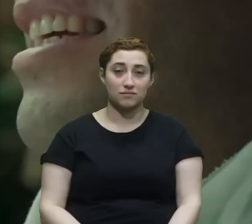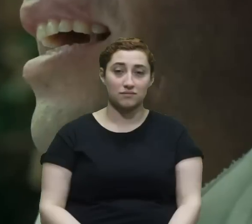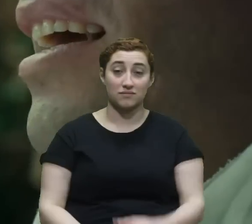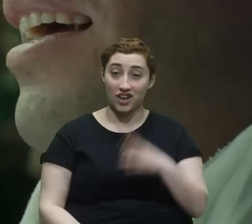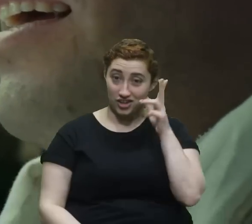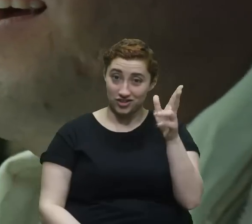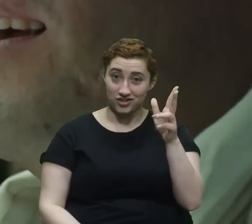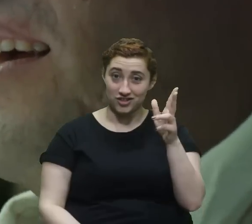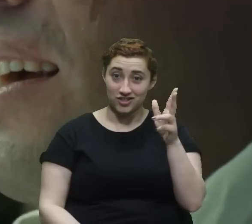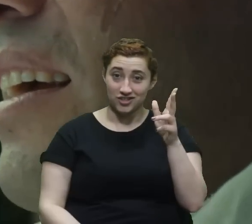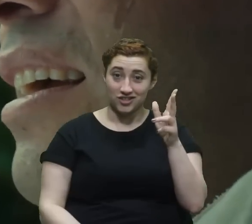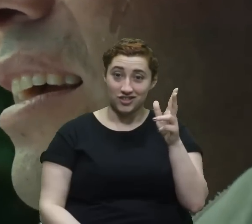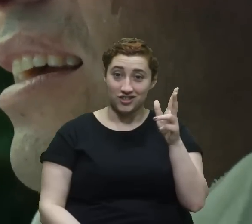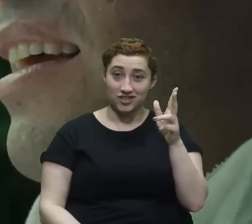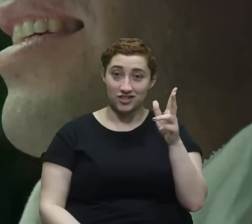Eşkıya.